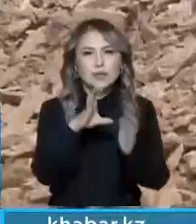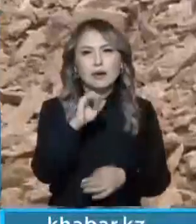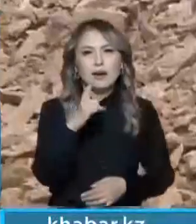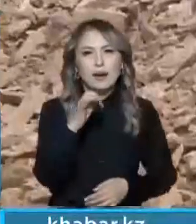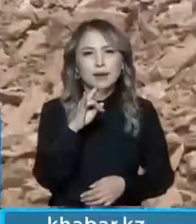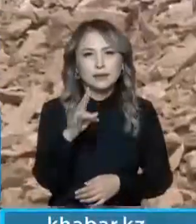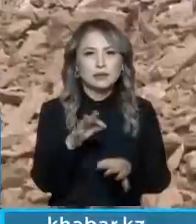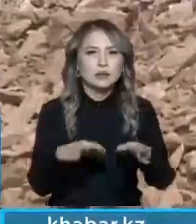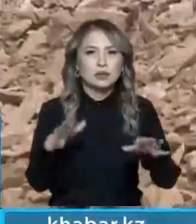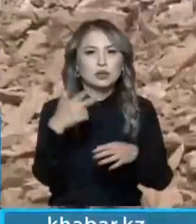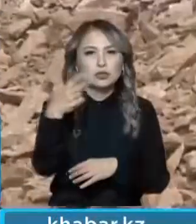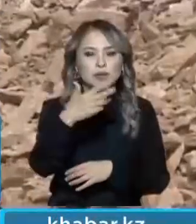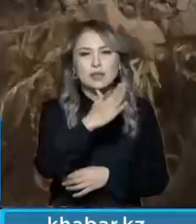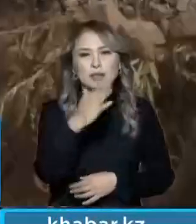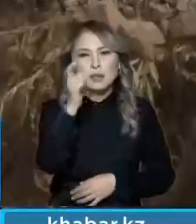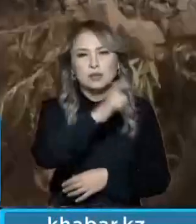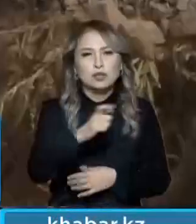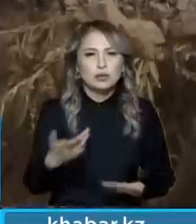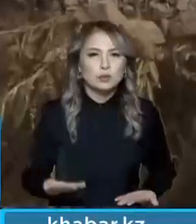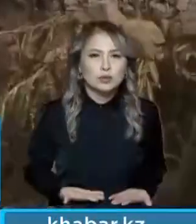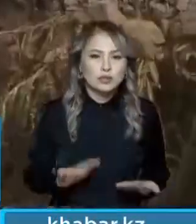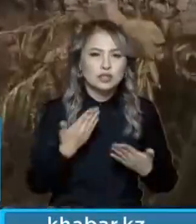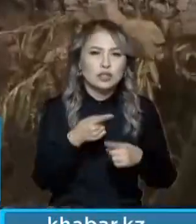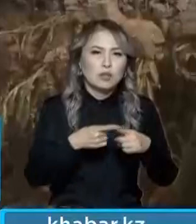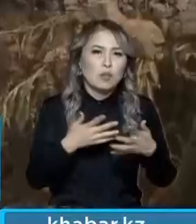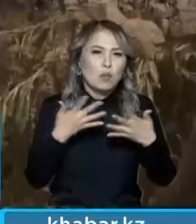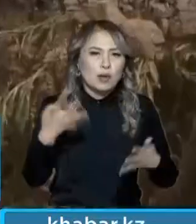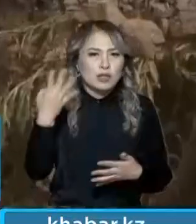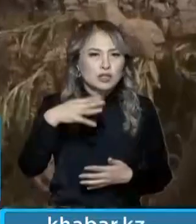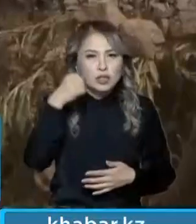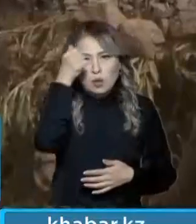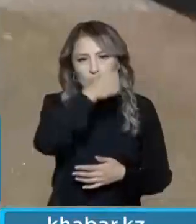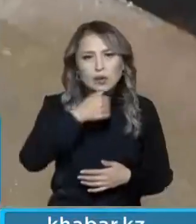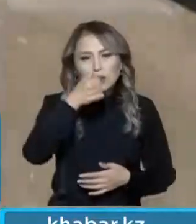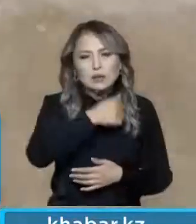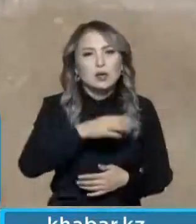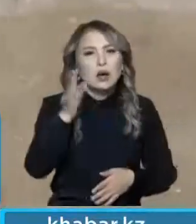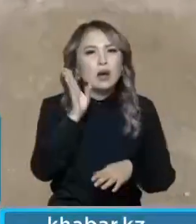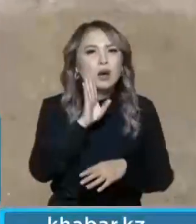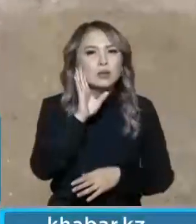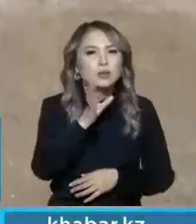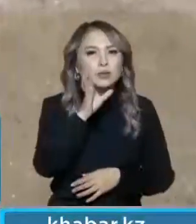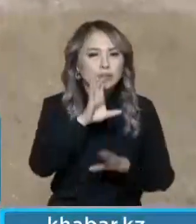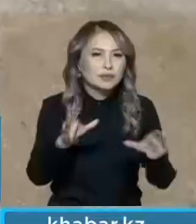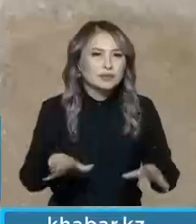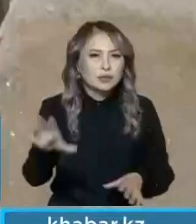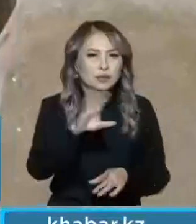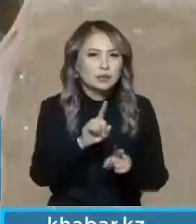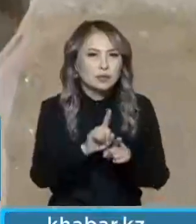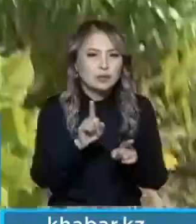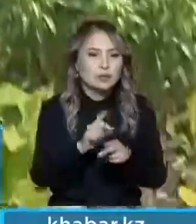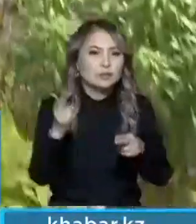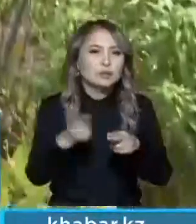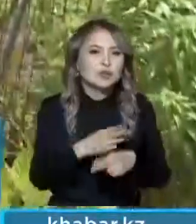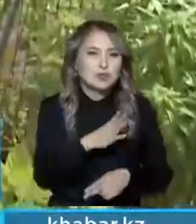Қарағандының Сахалин ықшамауданында 3000-нан астам адам тұрады. Соның тең жартысы 40 жылдай орталықтандырылған ауызсу және кәріз құбырынсыз күн